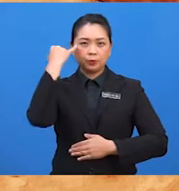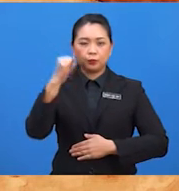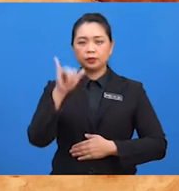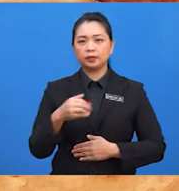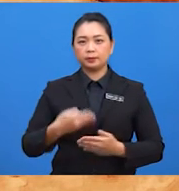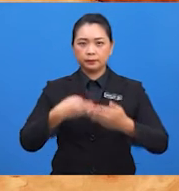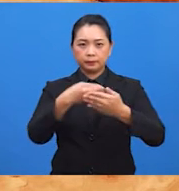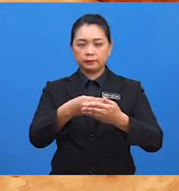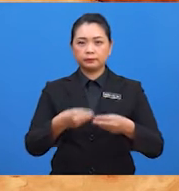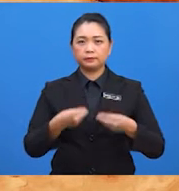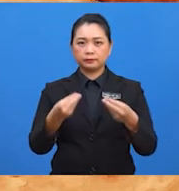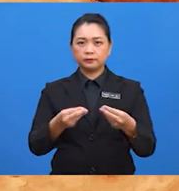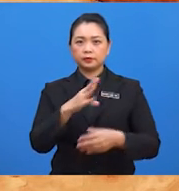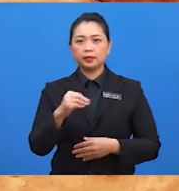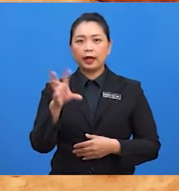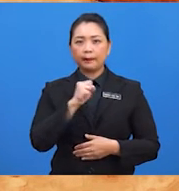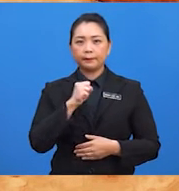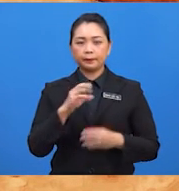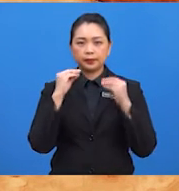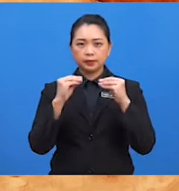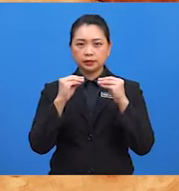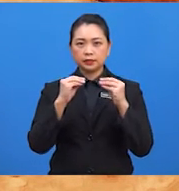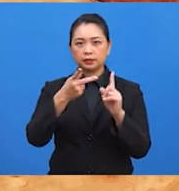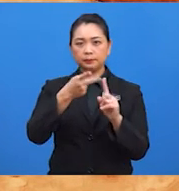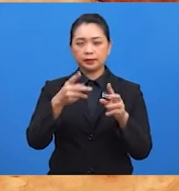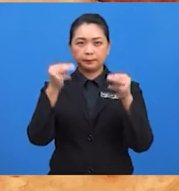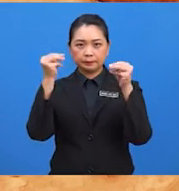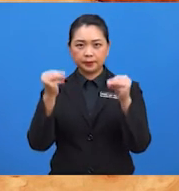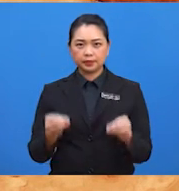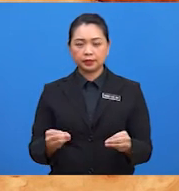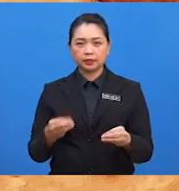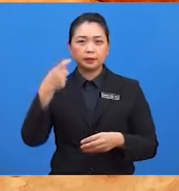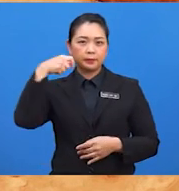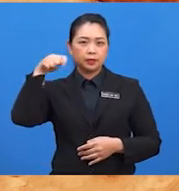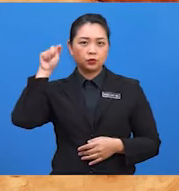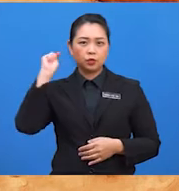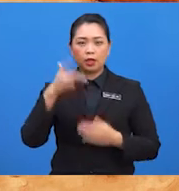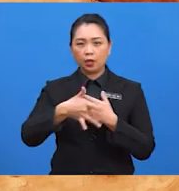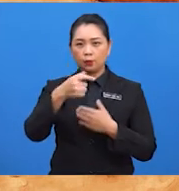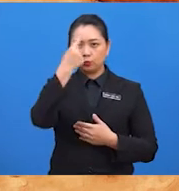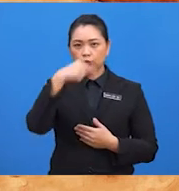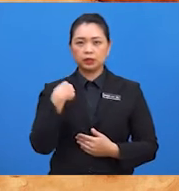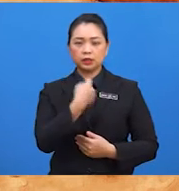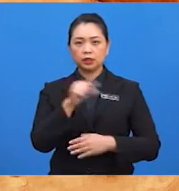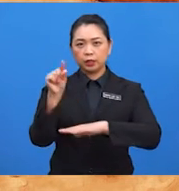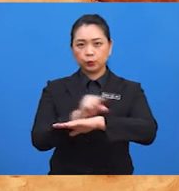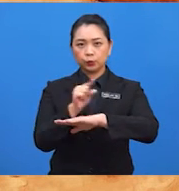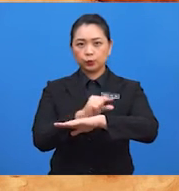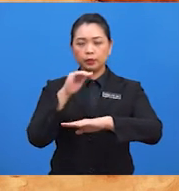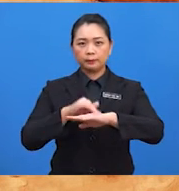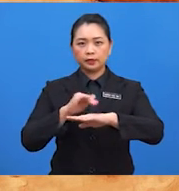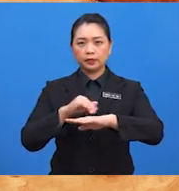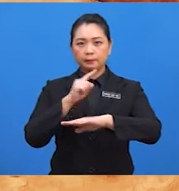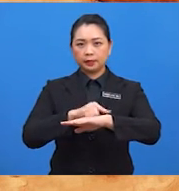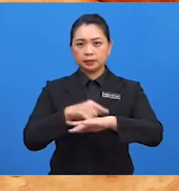yang disampaikan dan mengambil pengajaran daripada masyarakat tamadun awal untuk kita gunakan